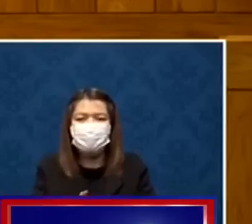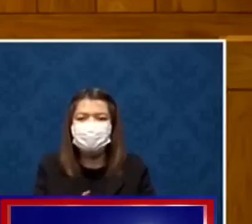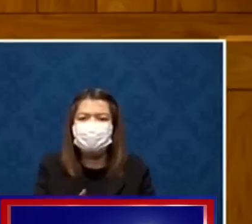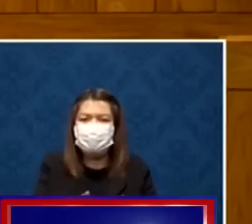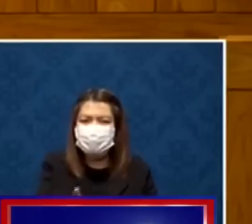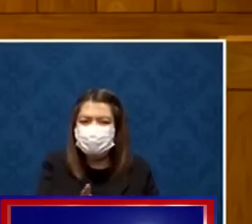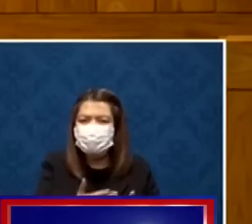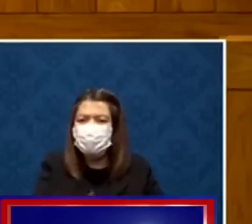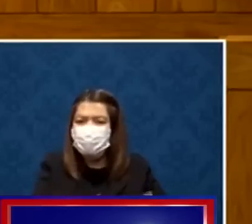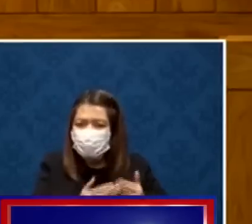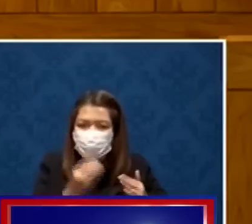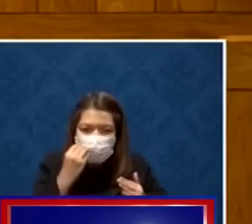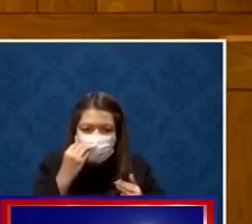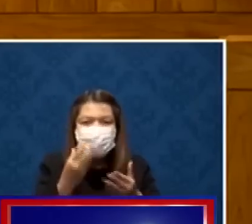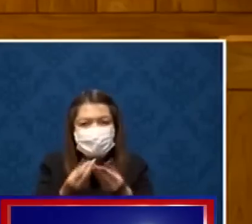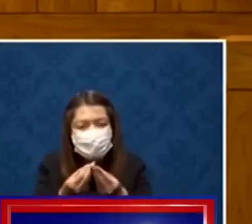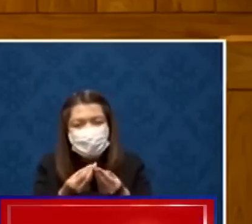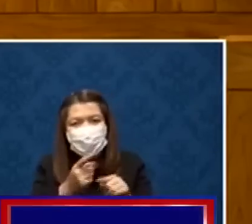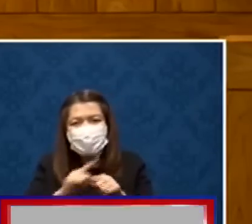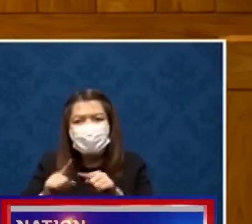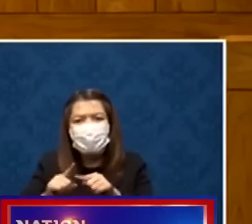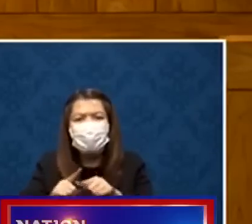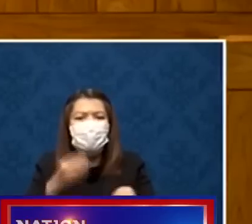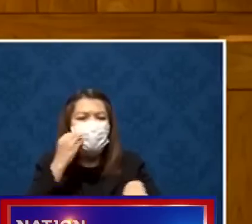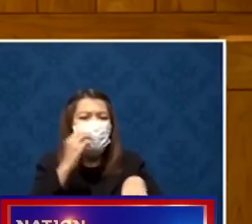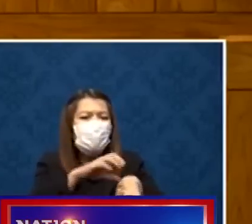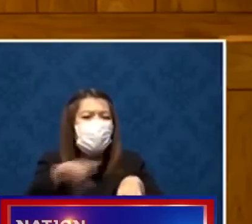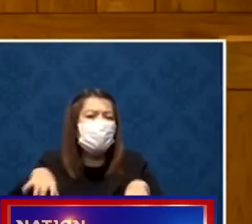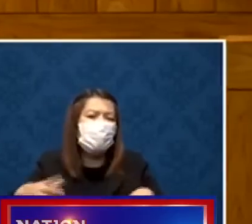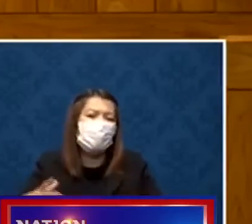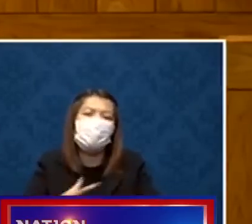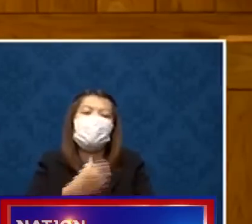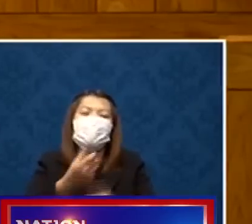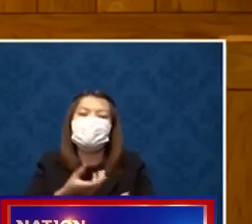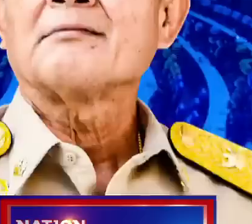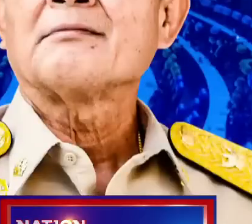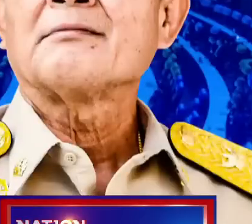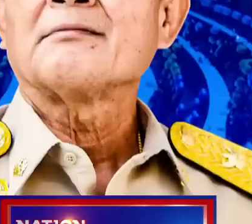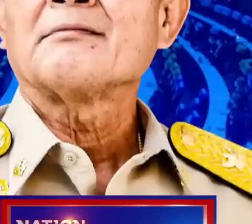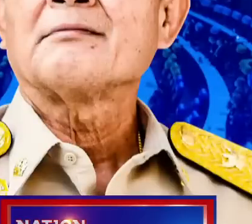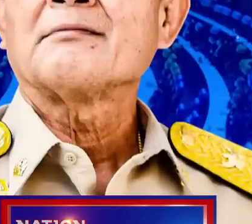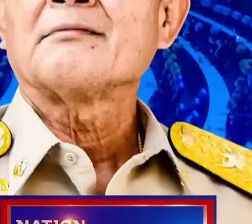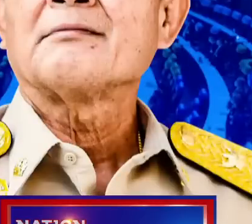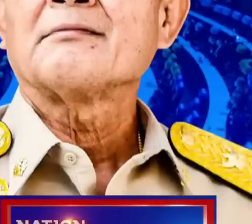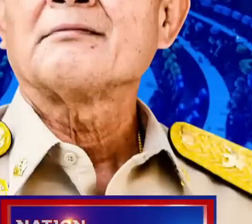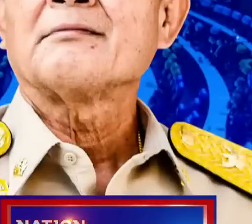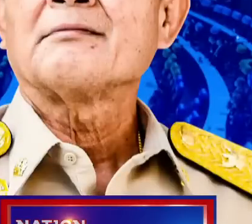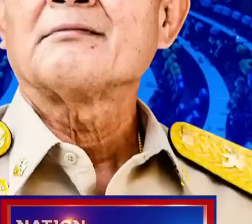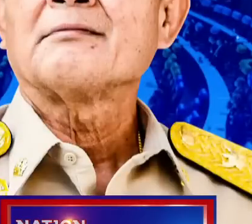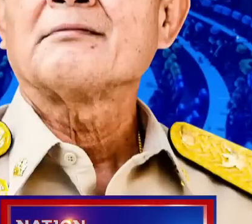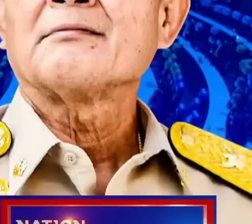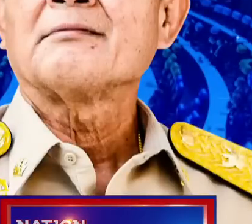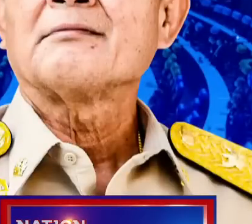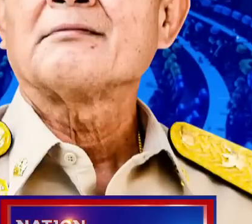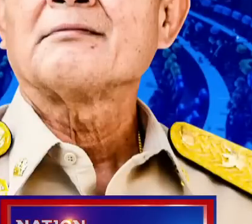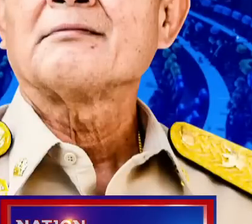น่อยนะฮะ มีทั้งอาจารย์ไพบูลย์นิติตะวันนะคะ นี่มีกฎหมาย แล้วก็พี่ศิระเจนจาคะนะคะ